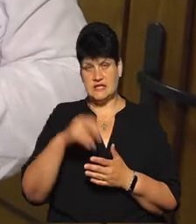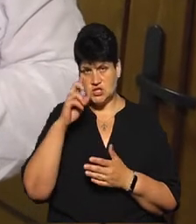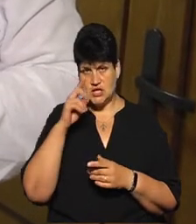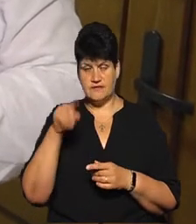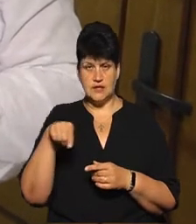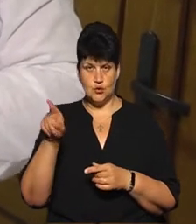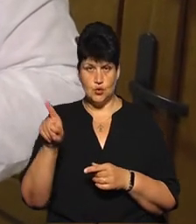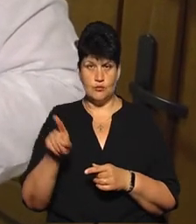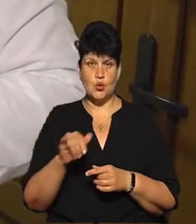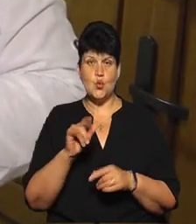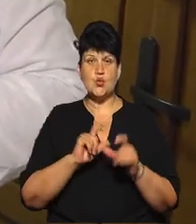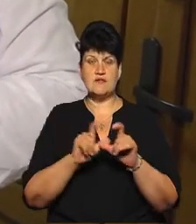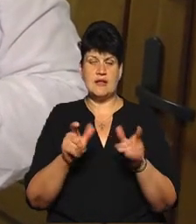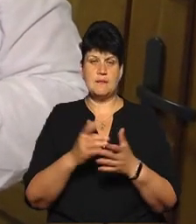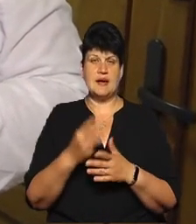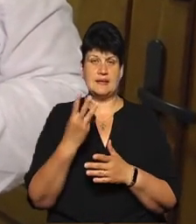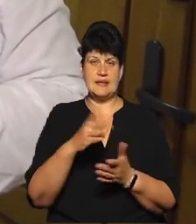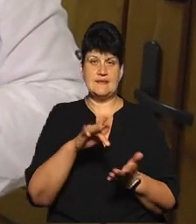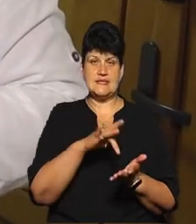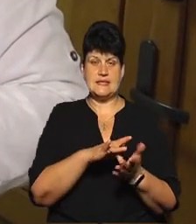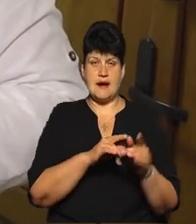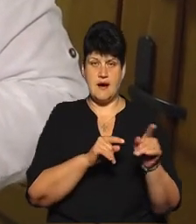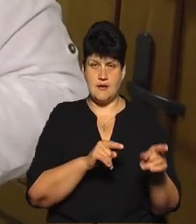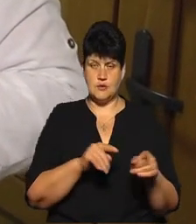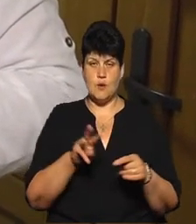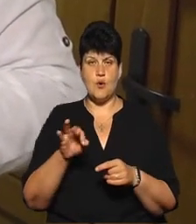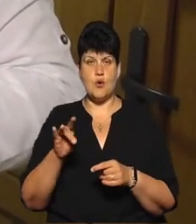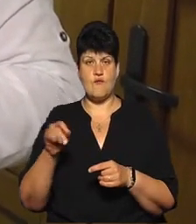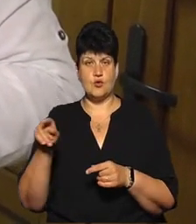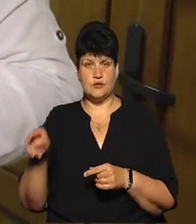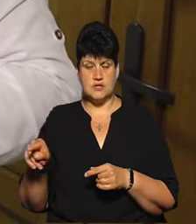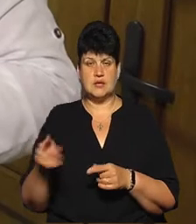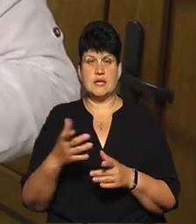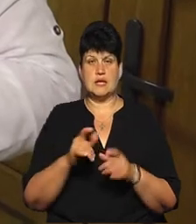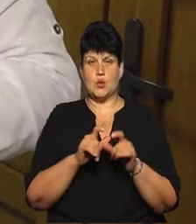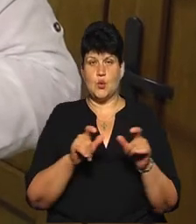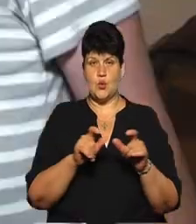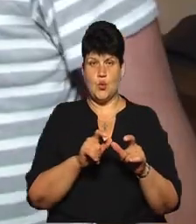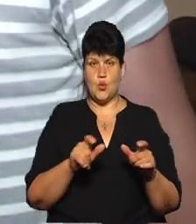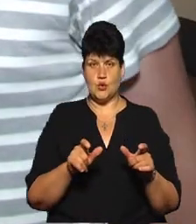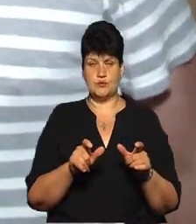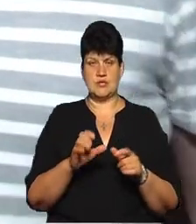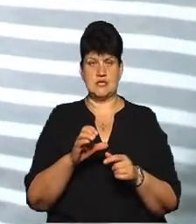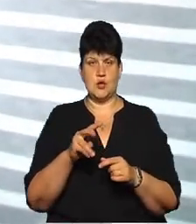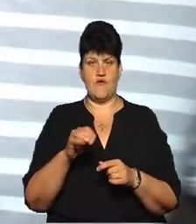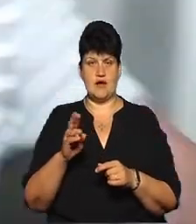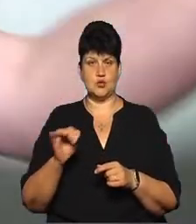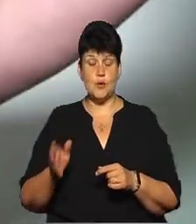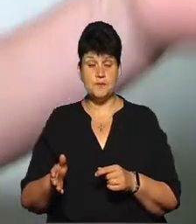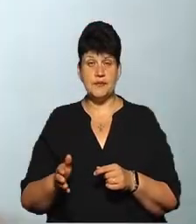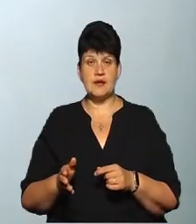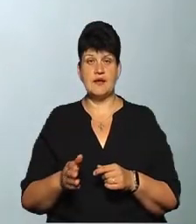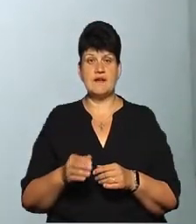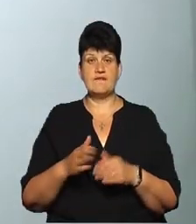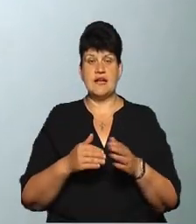таких 3 укриття. В центральному корпусі, в морфологічному корпусі і в корпусі на театральній площі на Словацькій. Фахівець з цивільного захисту